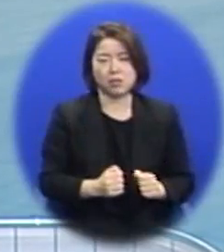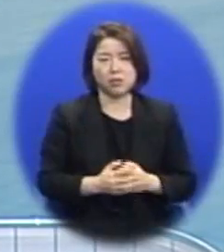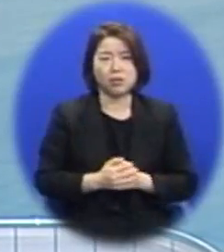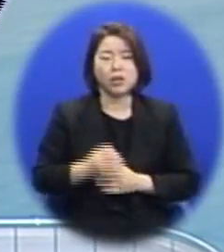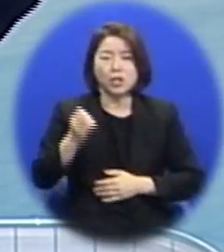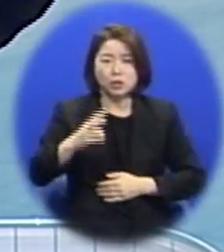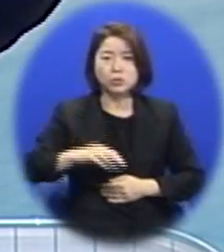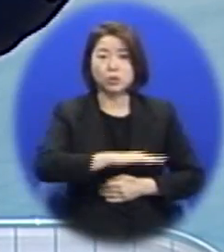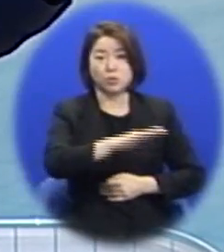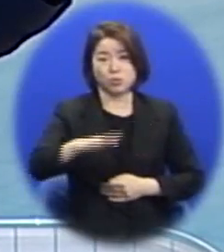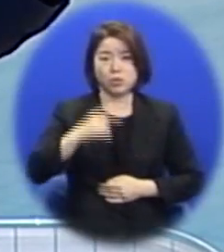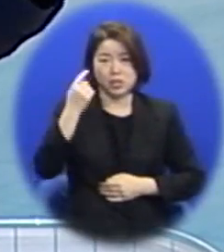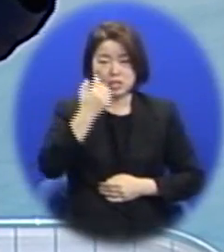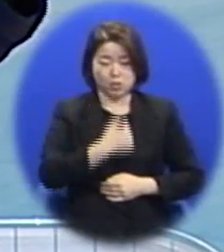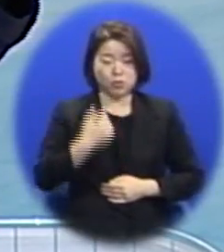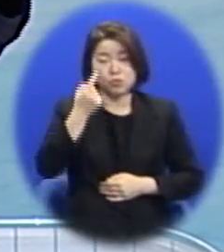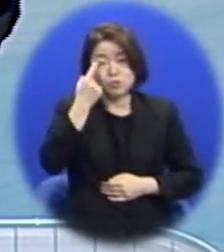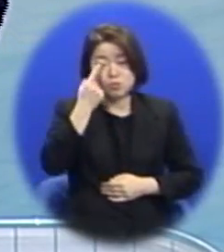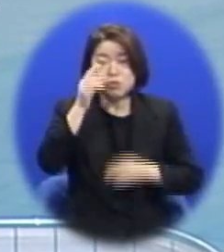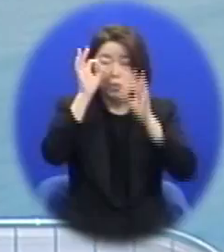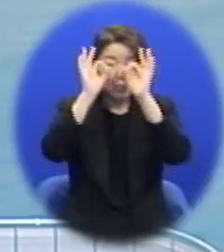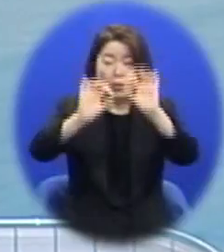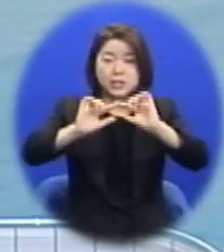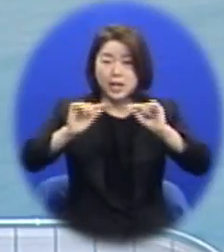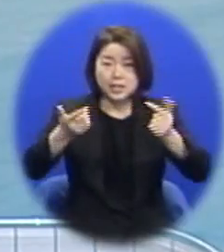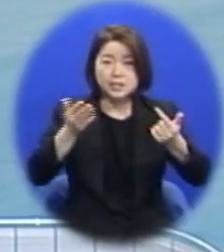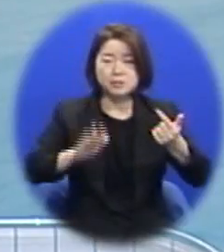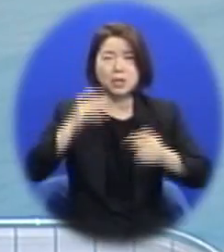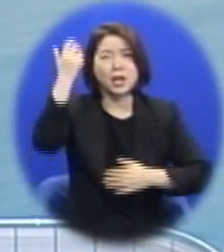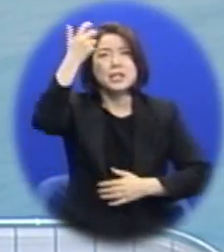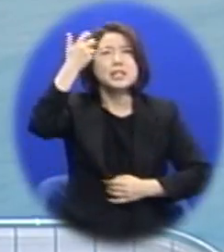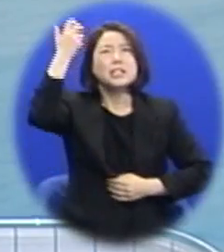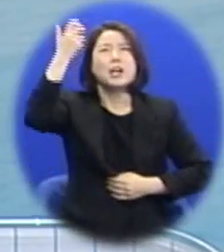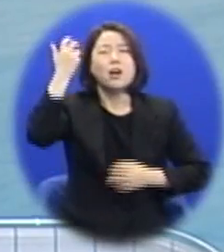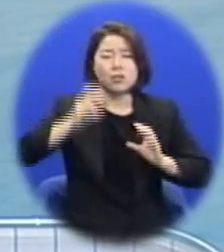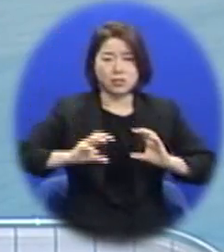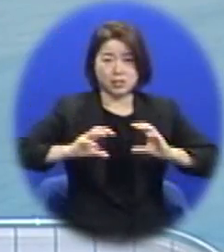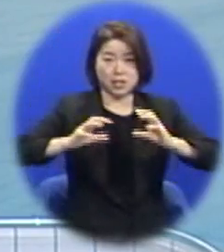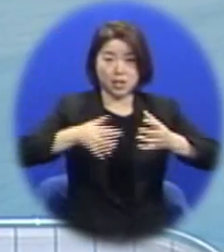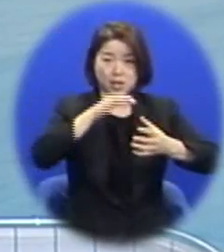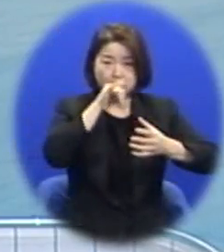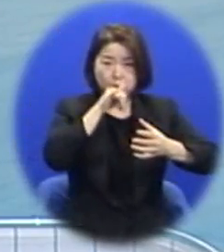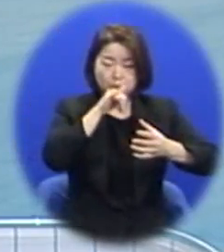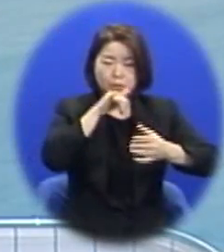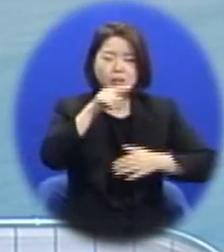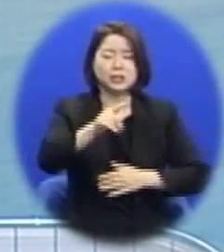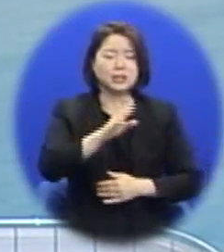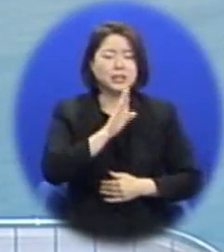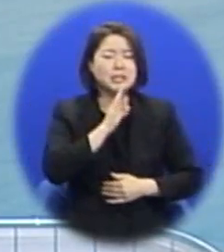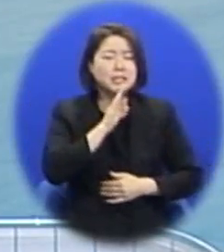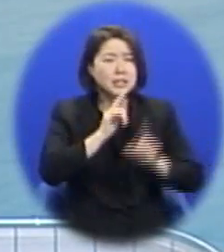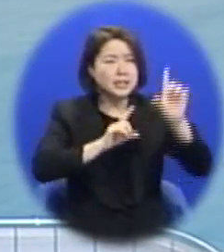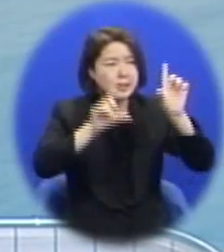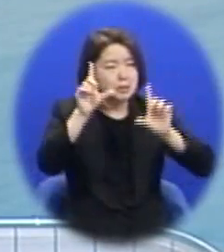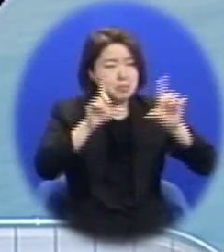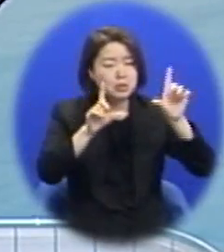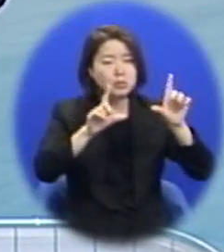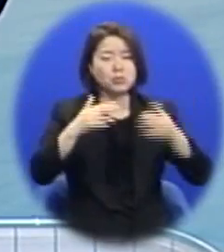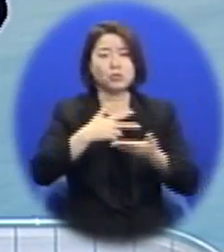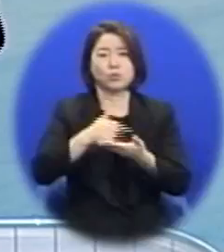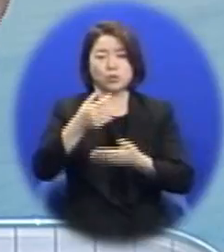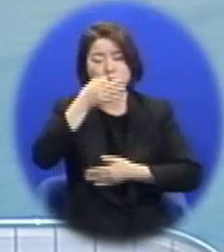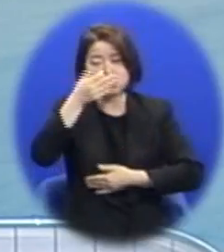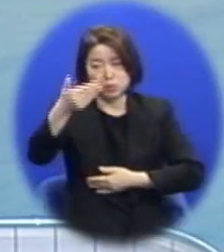우리 육신의 눈에는 보이지 않지만 영적인 세계가 있고 그 실상을 주님이